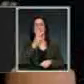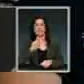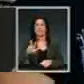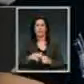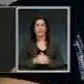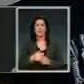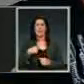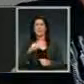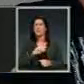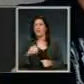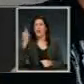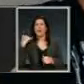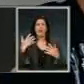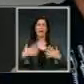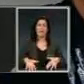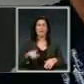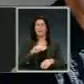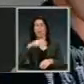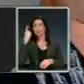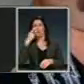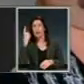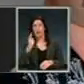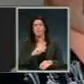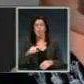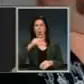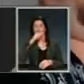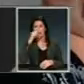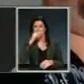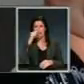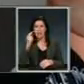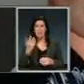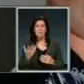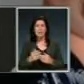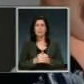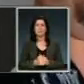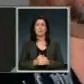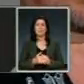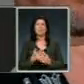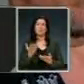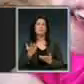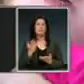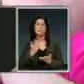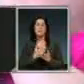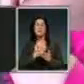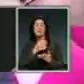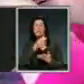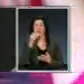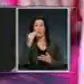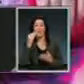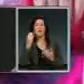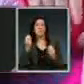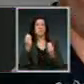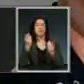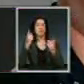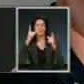לא סמים, לא כלום, באמצע צהריים ה... תראה לזה ההתאפצות הראשונה פשוט, פתאום בטחתי עיניים באמצע התהפכות.